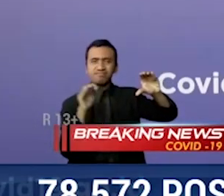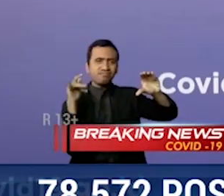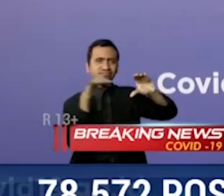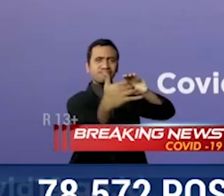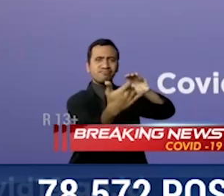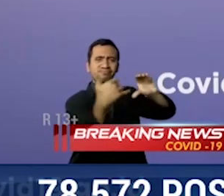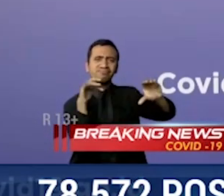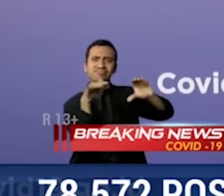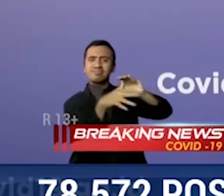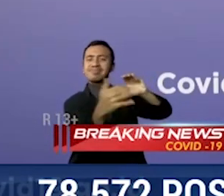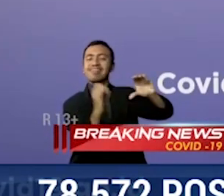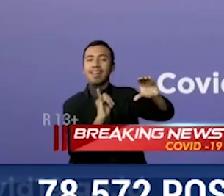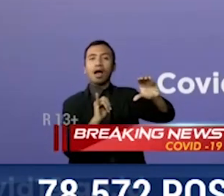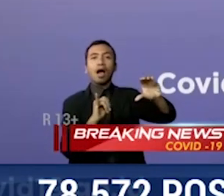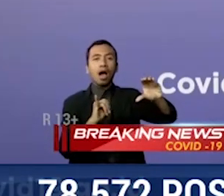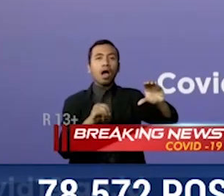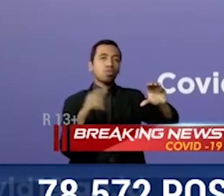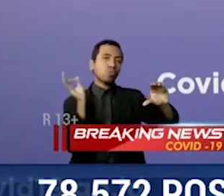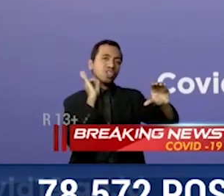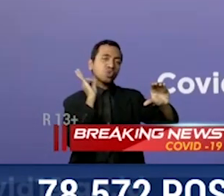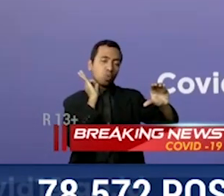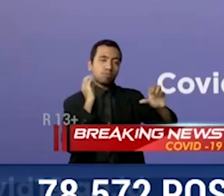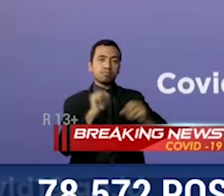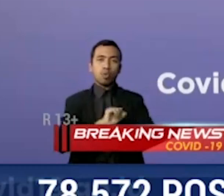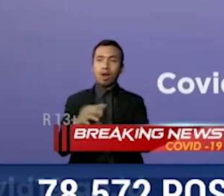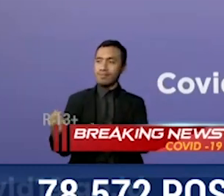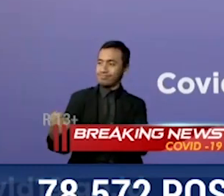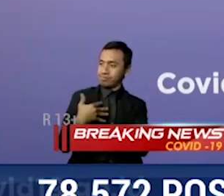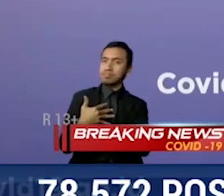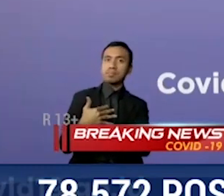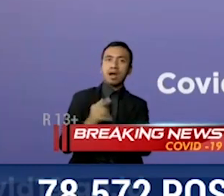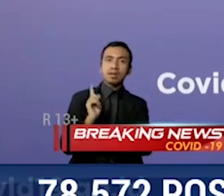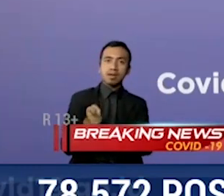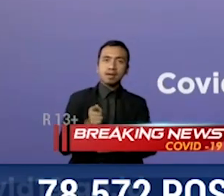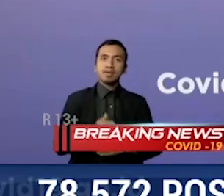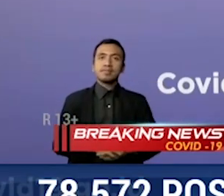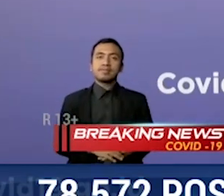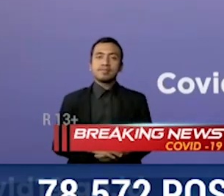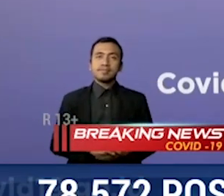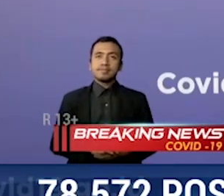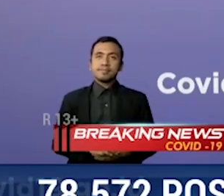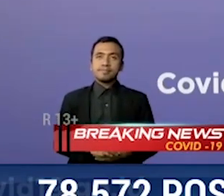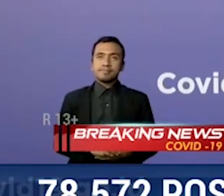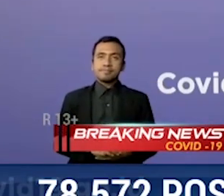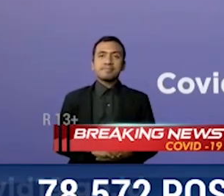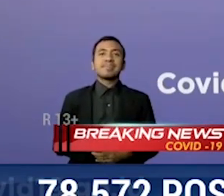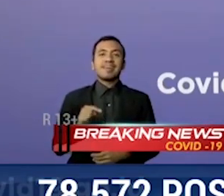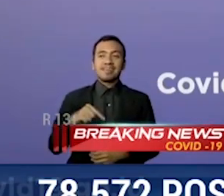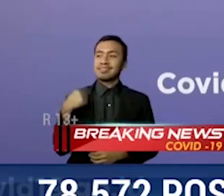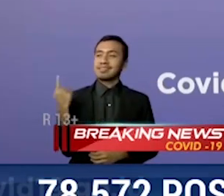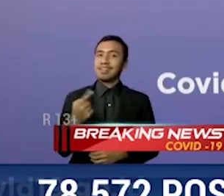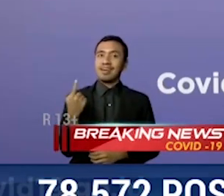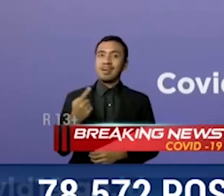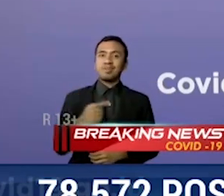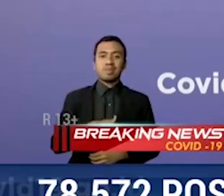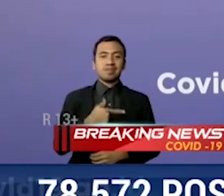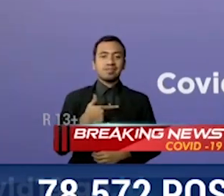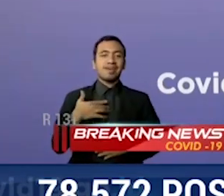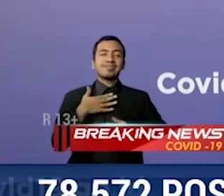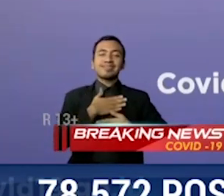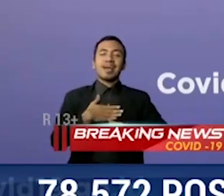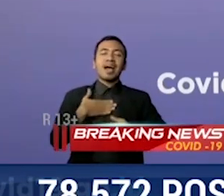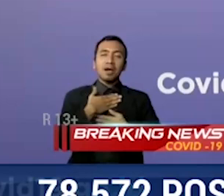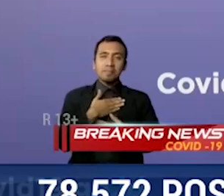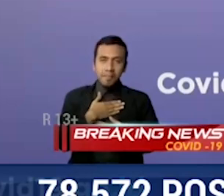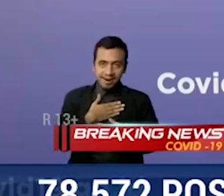ini memberikan Resiko yang tinggi kita selama ini terlalu merasa nyaman dengan